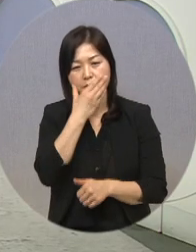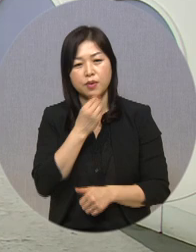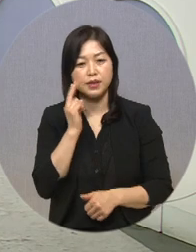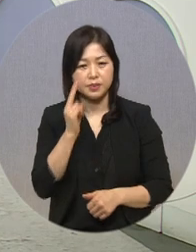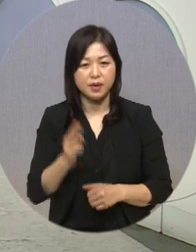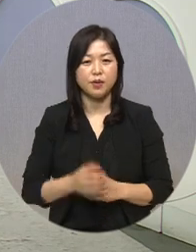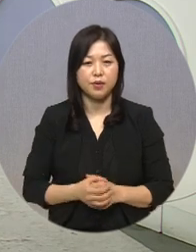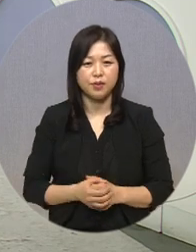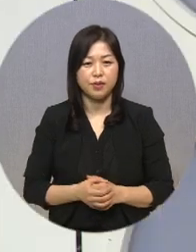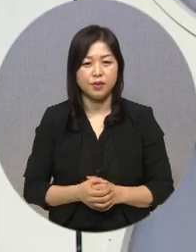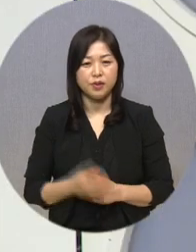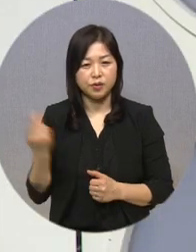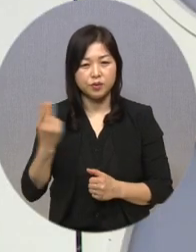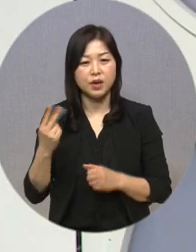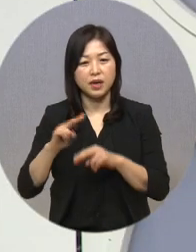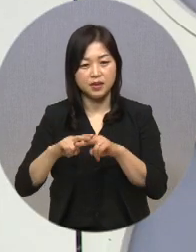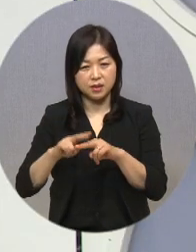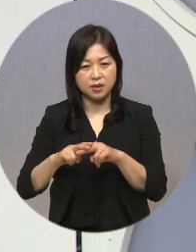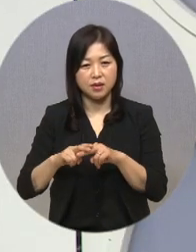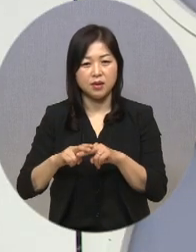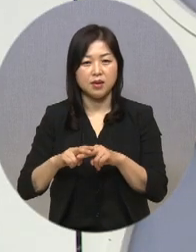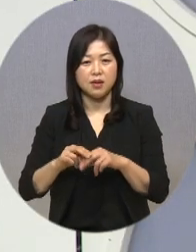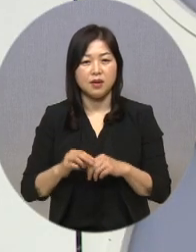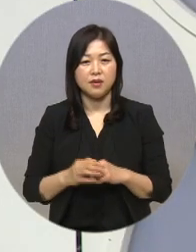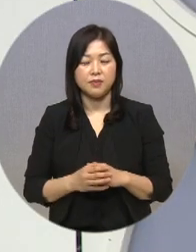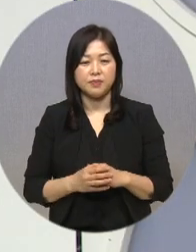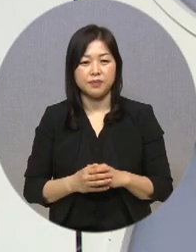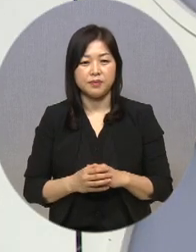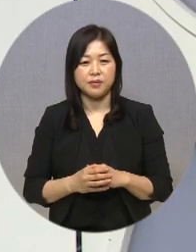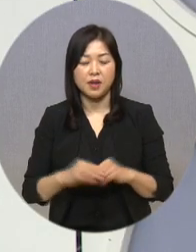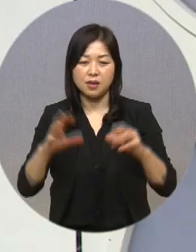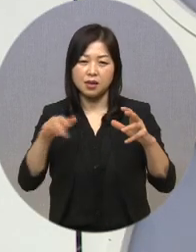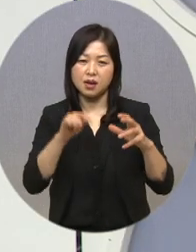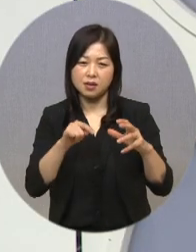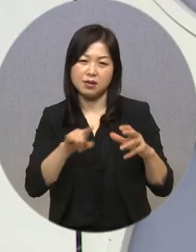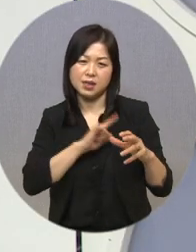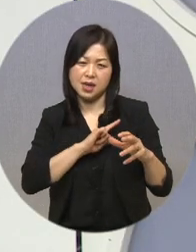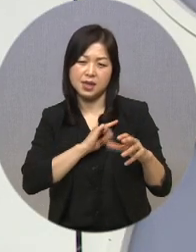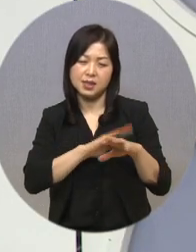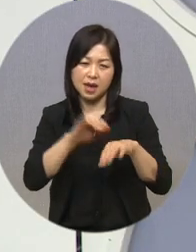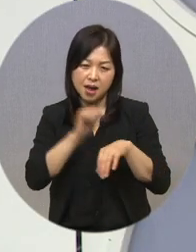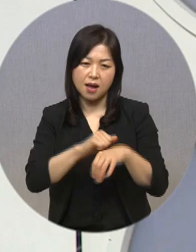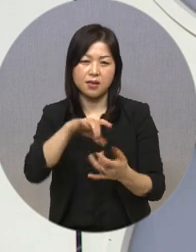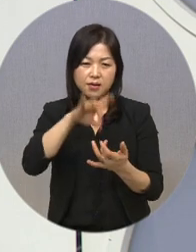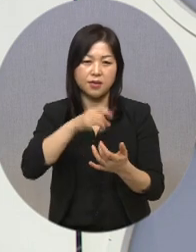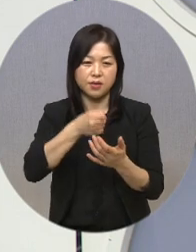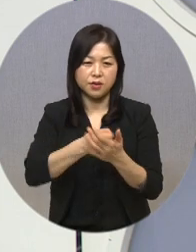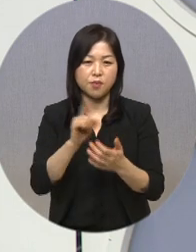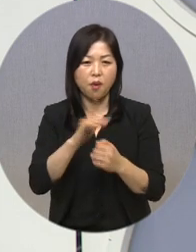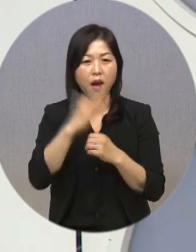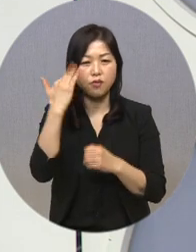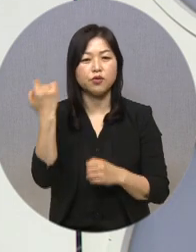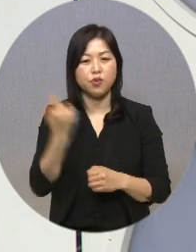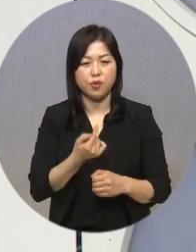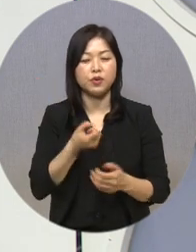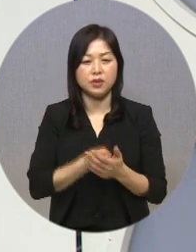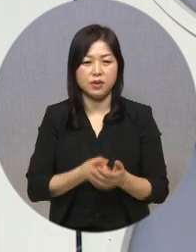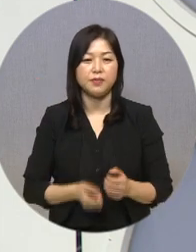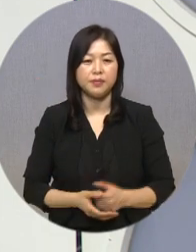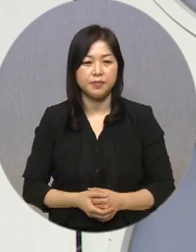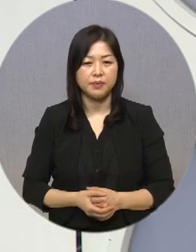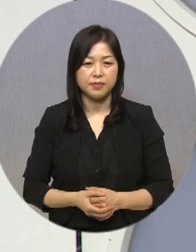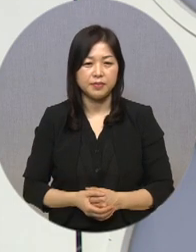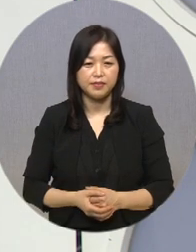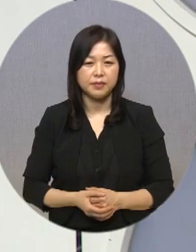둘이 앉아서 세상에 우리가 가장 잘한 것이 한국에 돌아오기로 한 겁니다. 저도